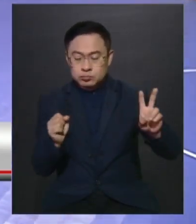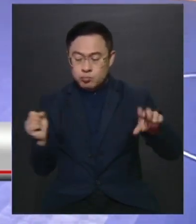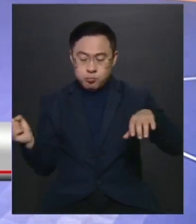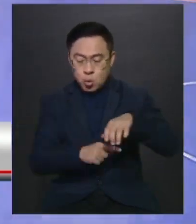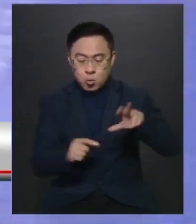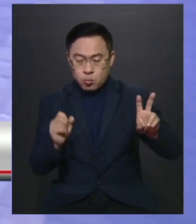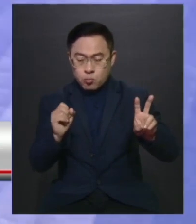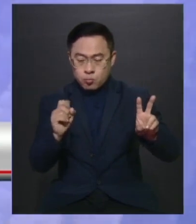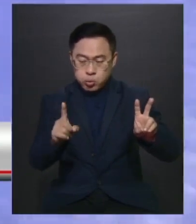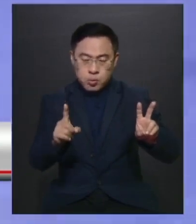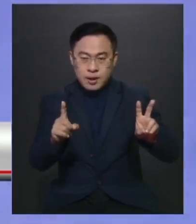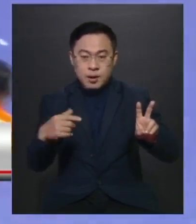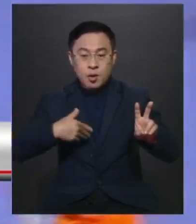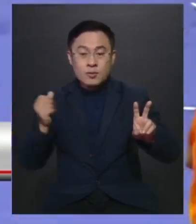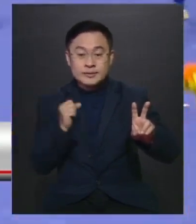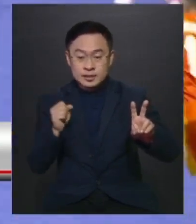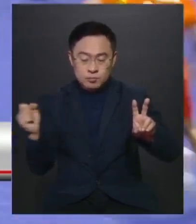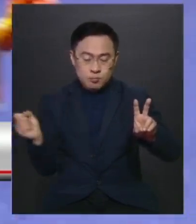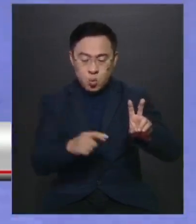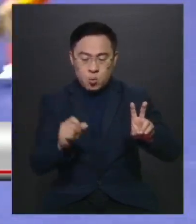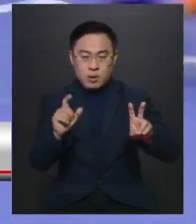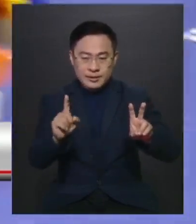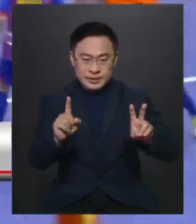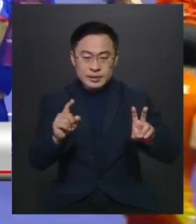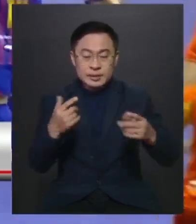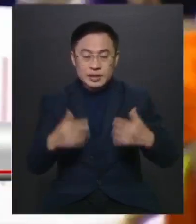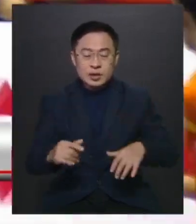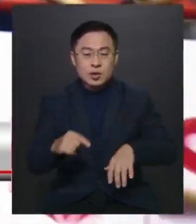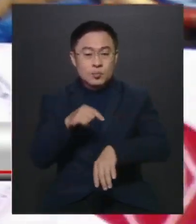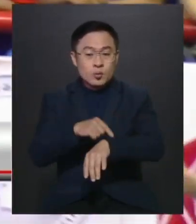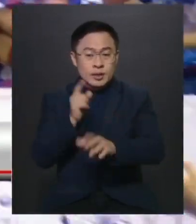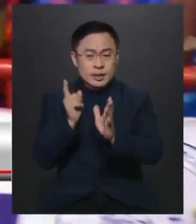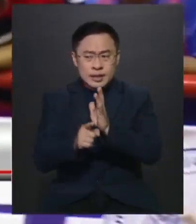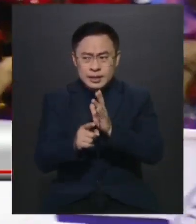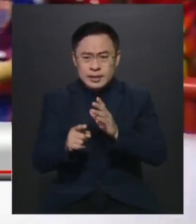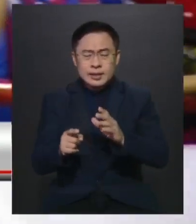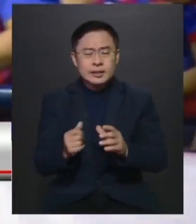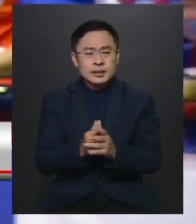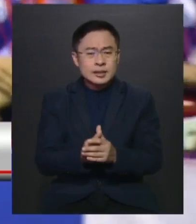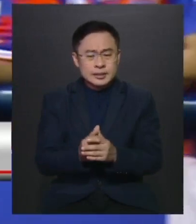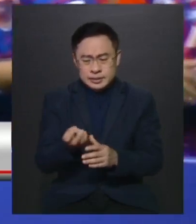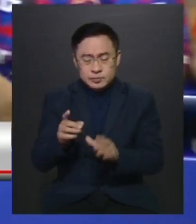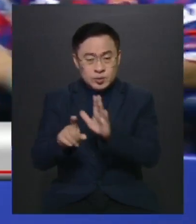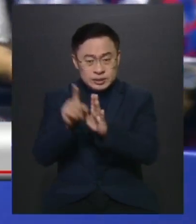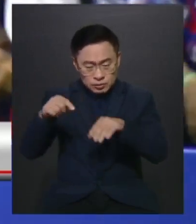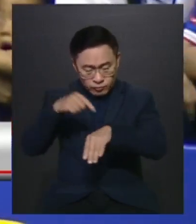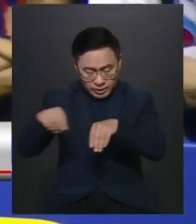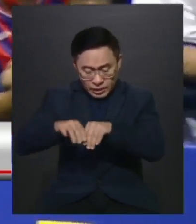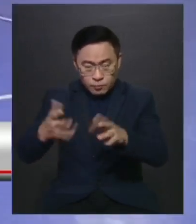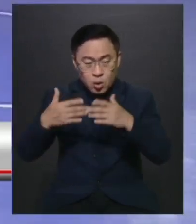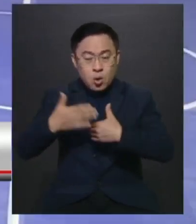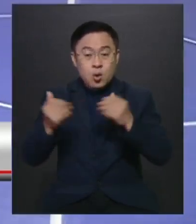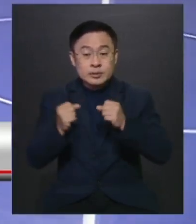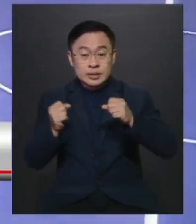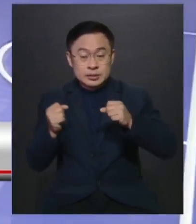vendel mendesแล้วท้ายครึ่งแรกก่อนหมดเวลา 44วินาทีนะคะห้องเย็นท่าข้ามมาได้ประตูตีเสมอ